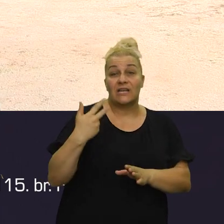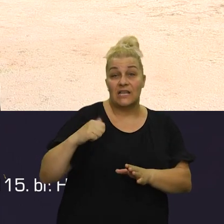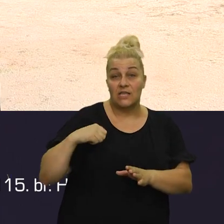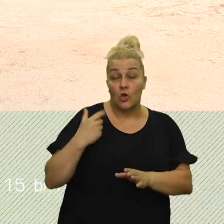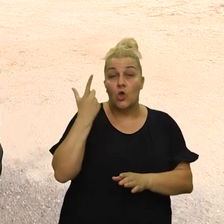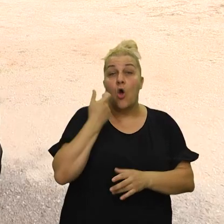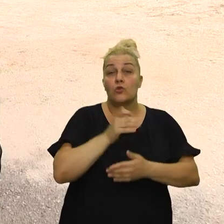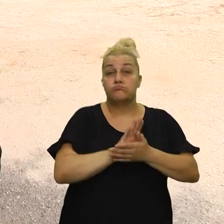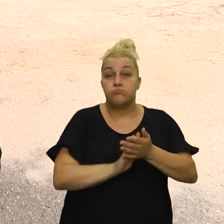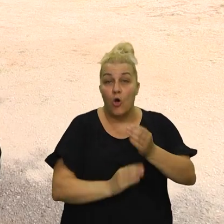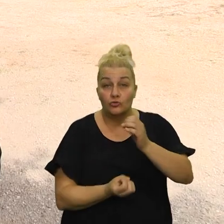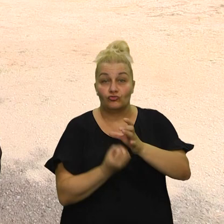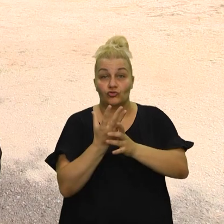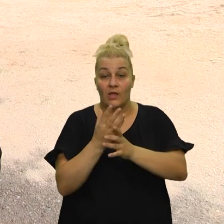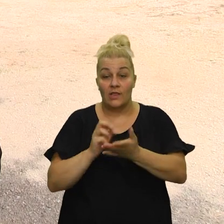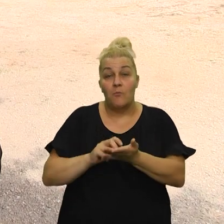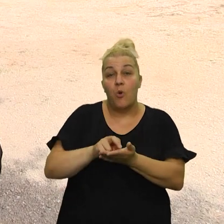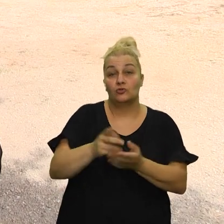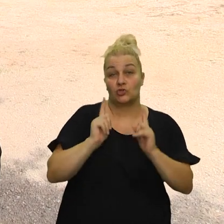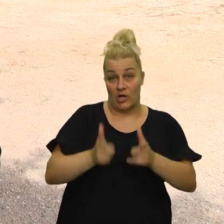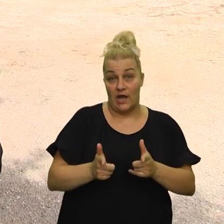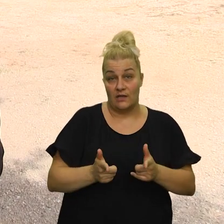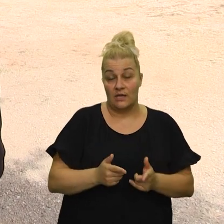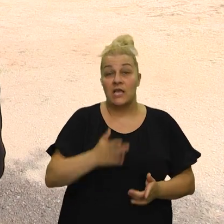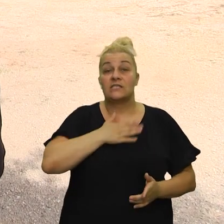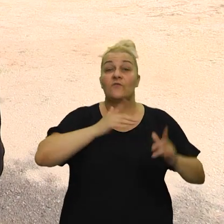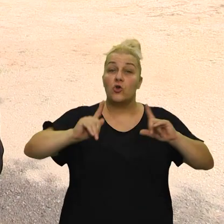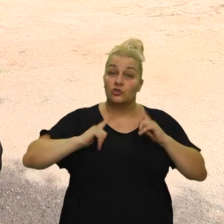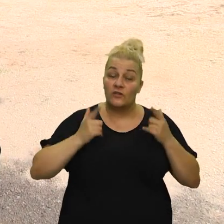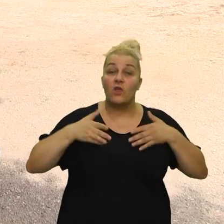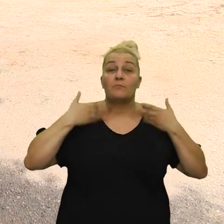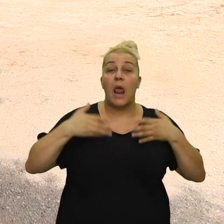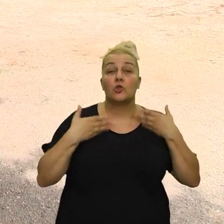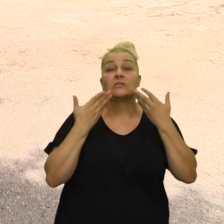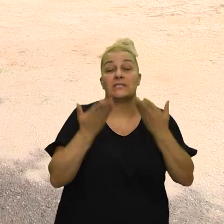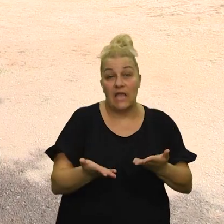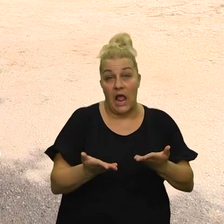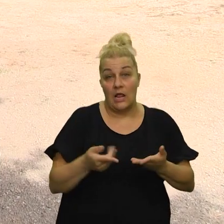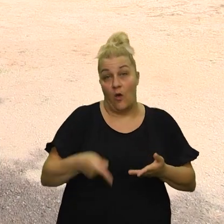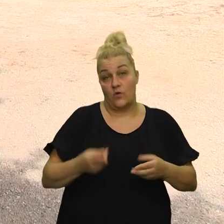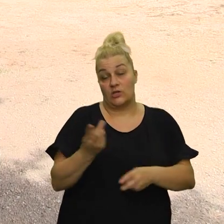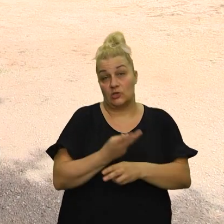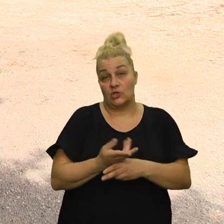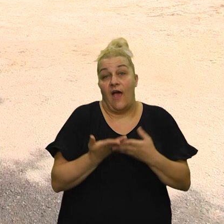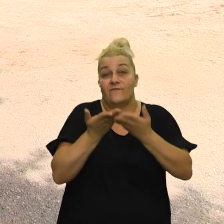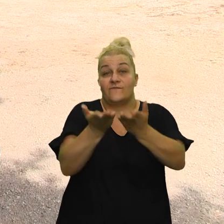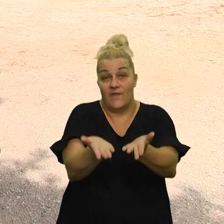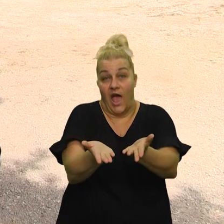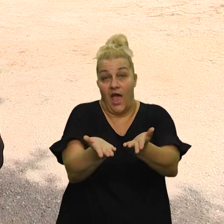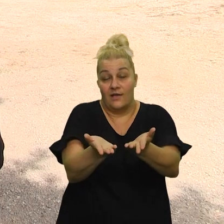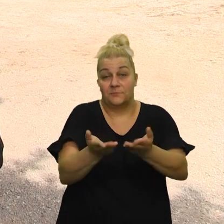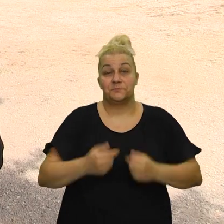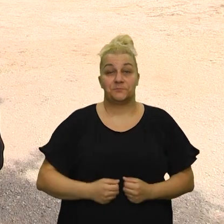dana kad smo mi krenuli u rat, kad smo svoje živote i svoju mladost dali ovoj, rekli ovoj državi, izvoli, mi smo